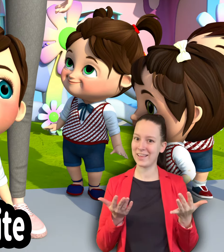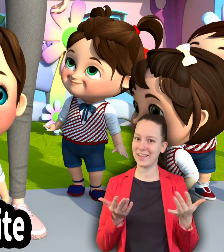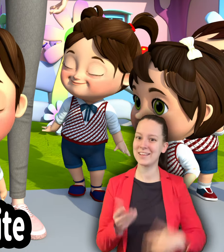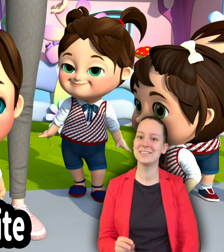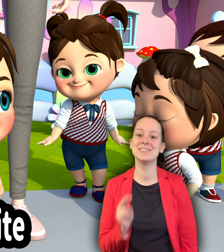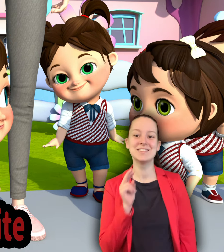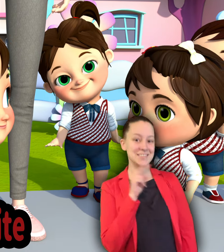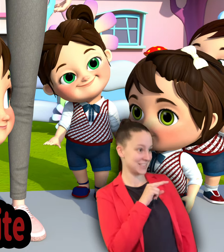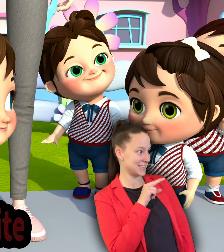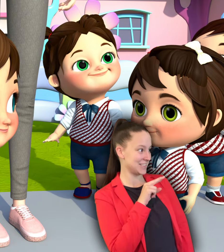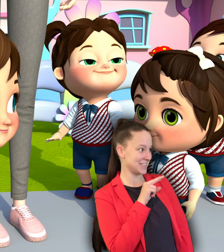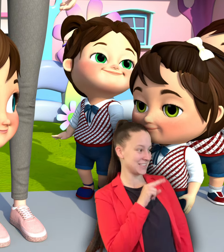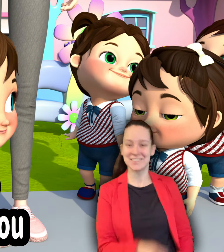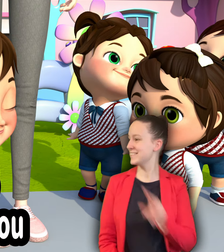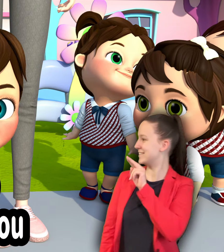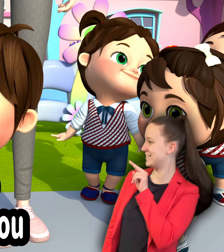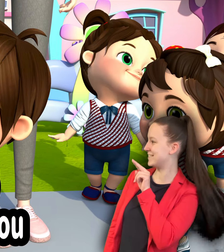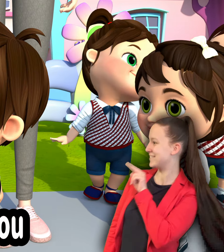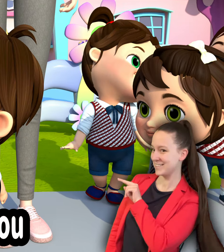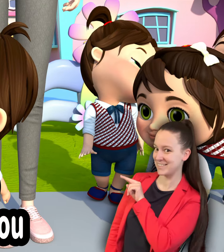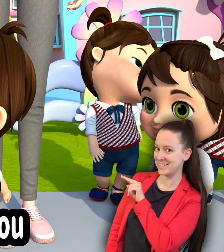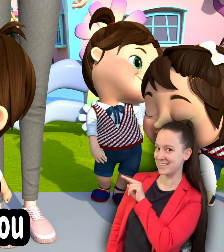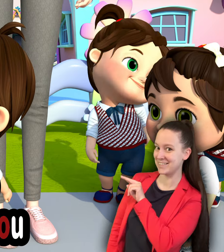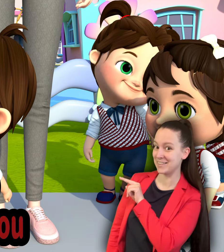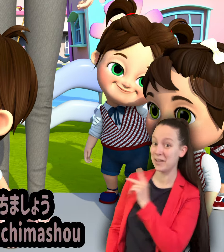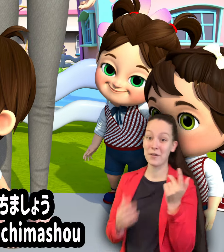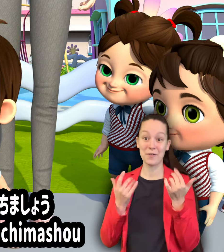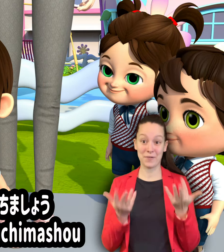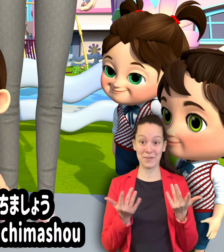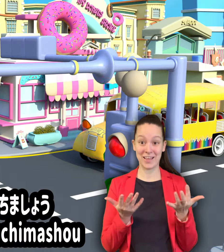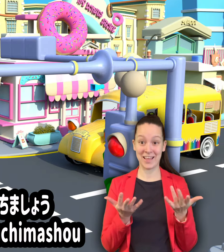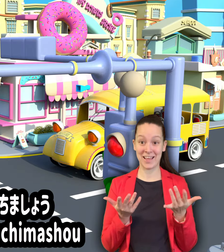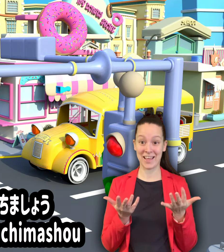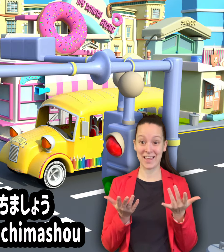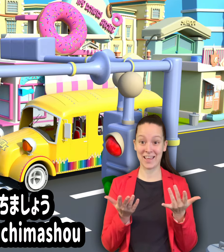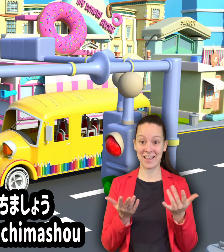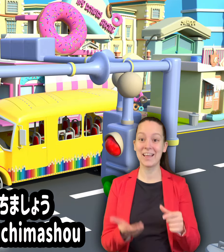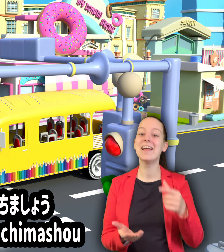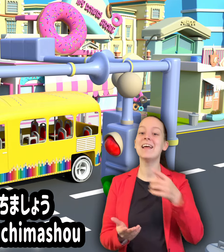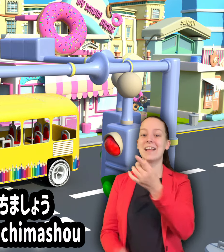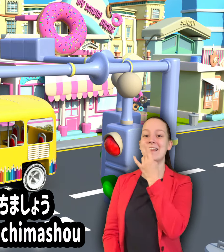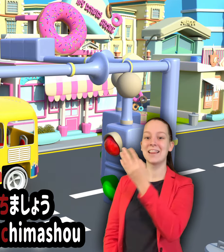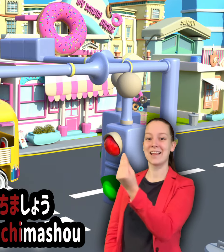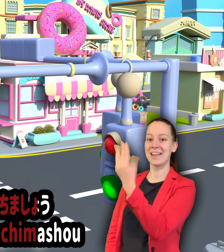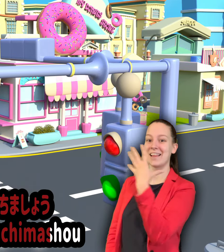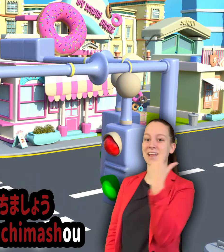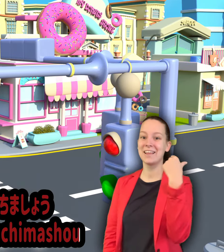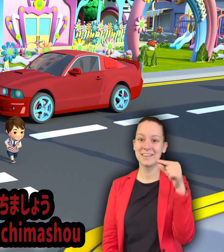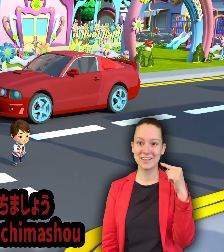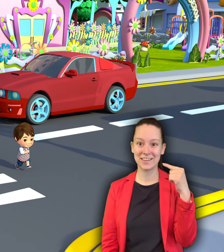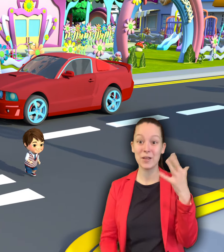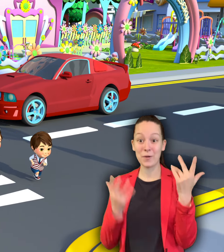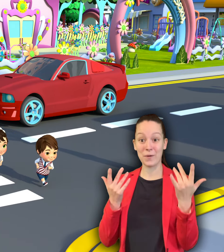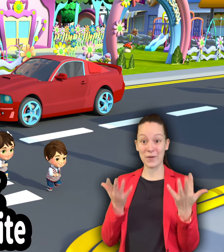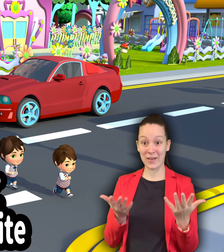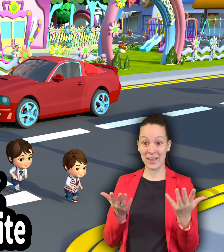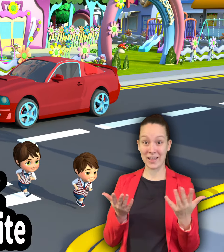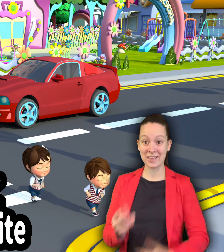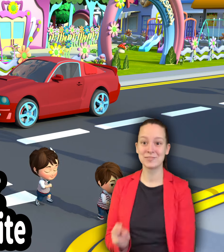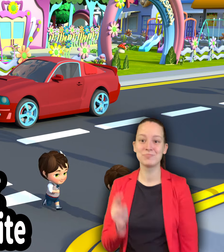ましょう左を見て右を見よう信号青になるまで待ち